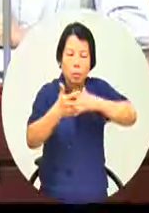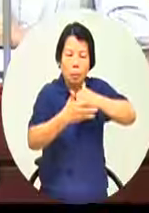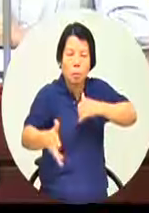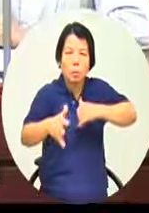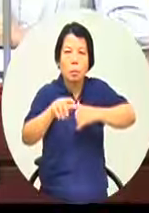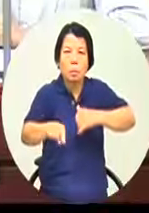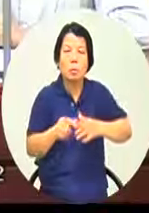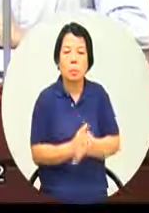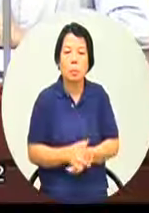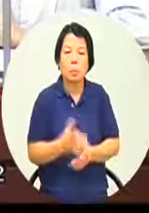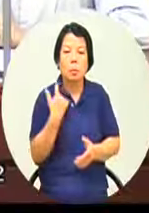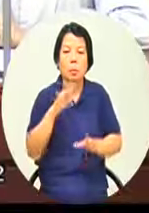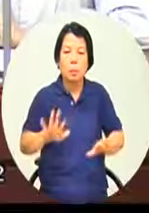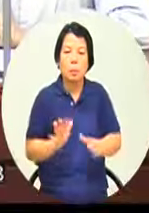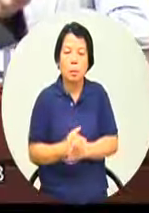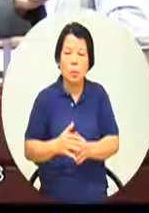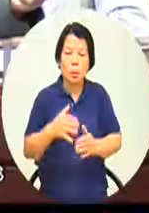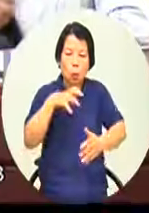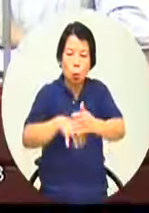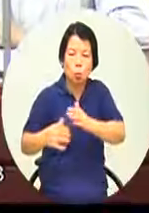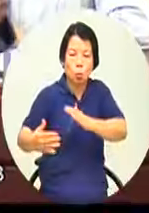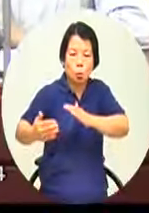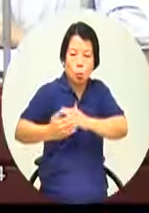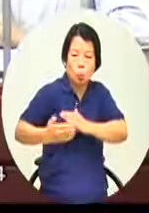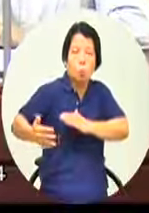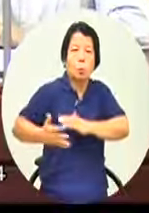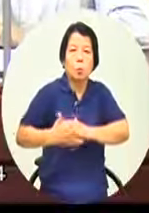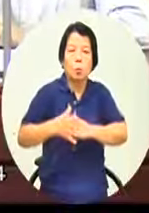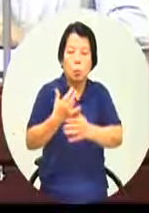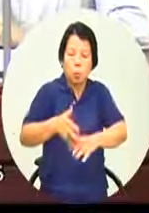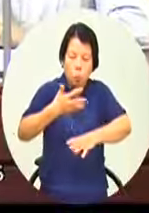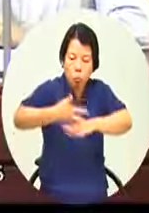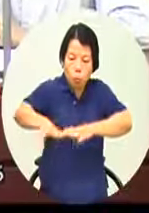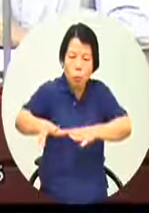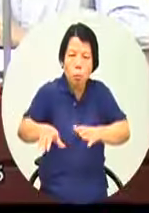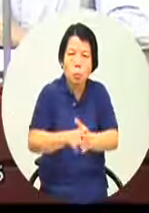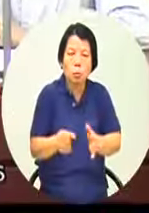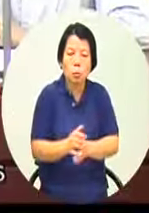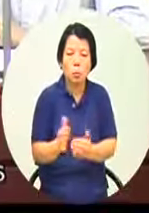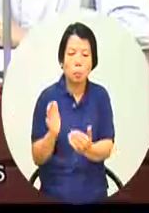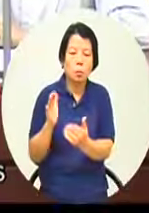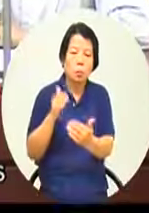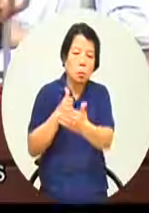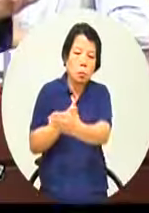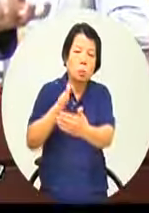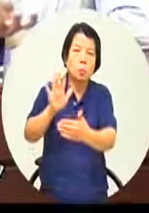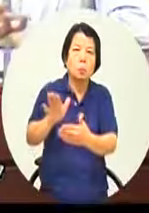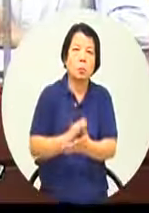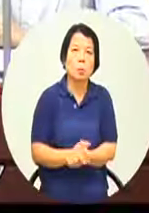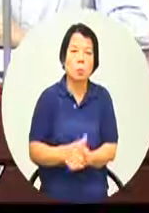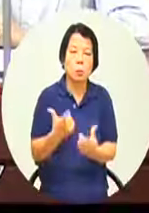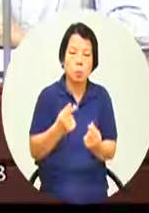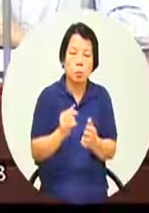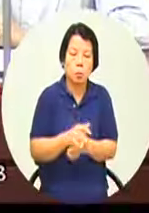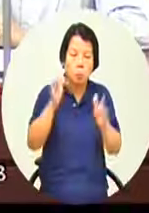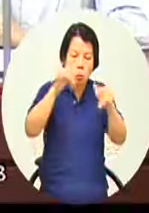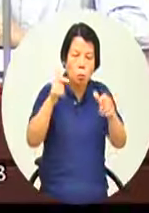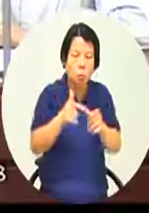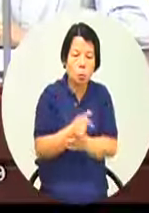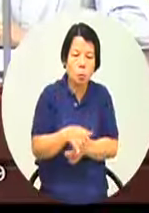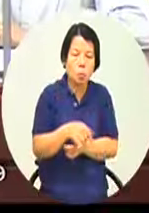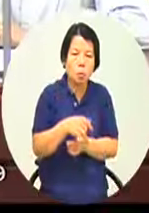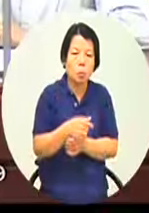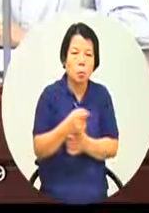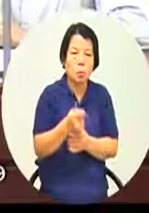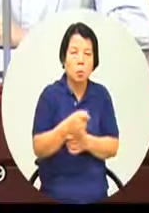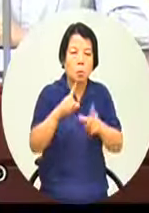爱河这边的水是往内推的，所以它基本上要排出去的水已经受阻。那受阻虽然它雨量不大，但是它慢慢的